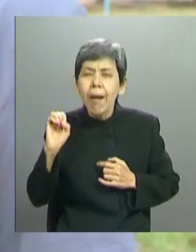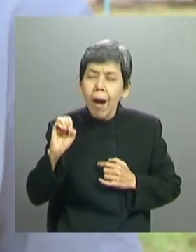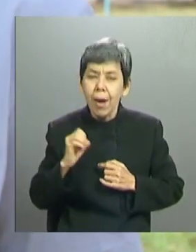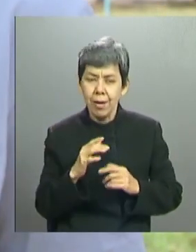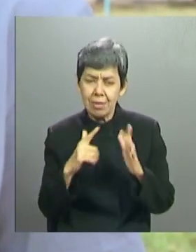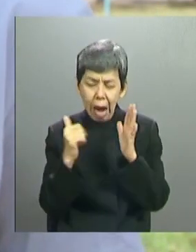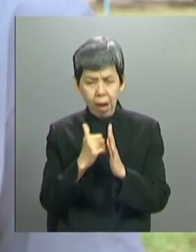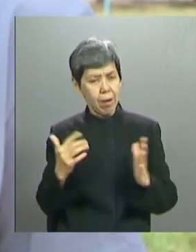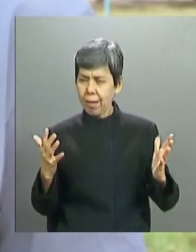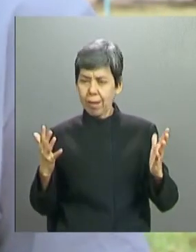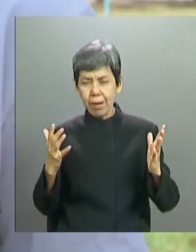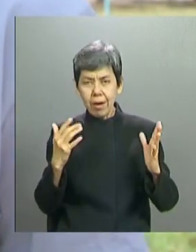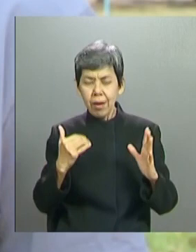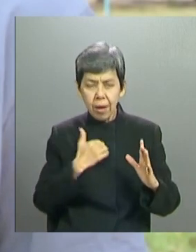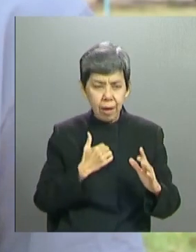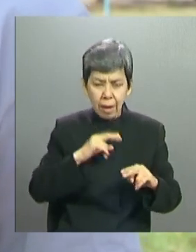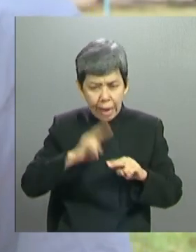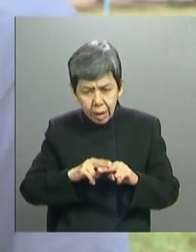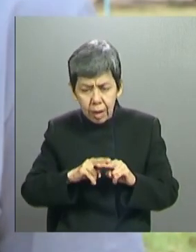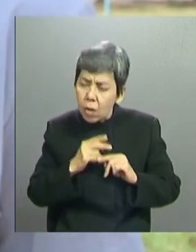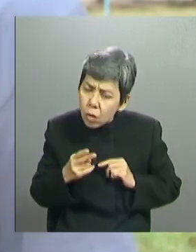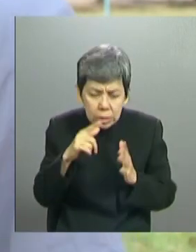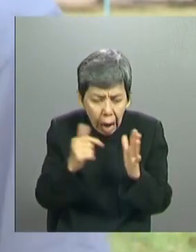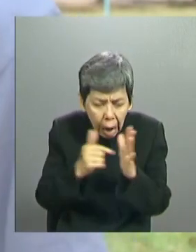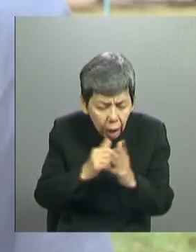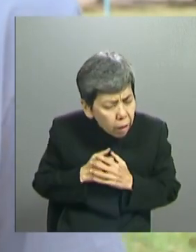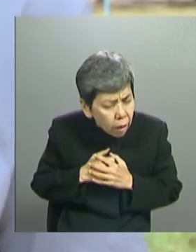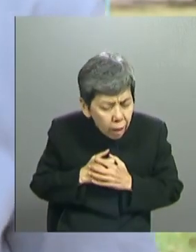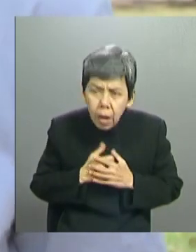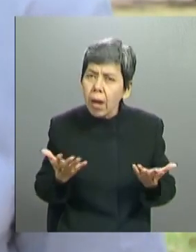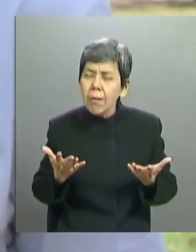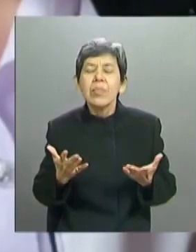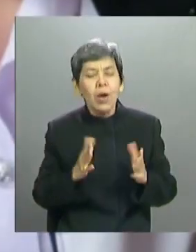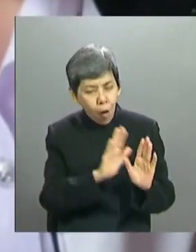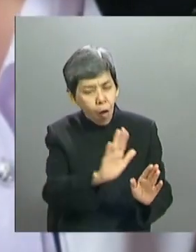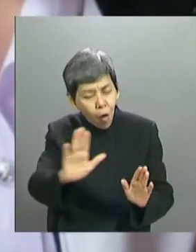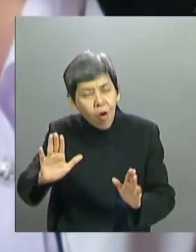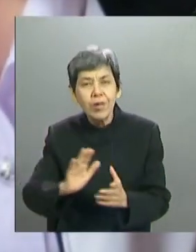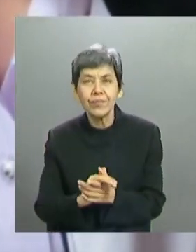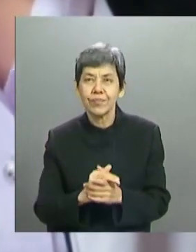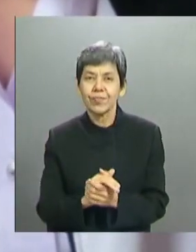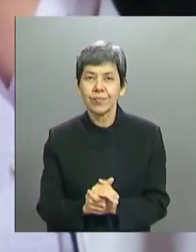ชมาปุ๊บเขาก็เข้ามาเขาก็มานั่งก็มาดูยาการใช้ยาอะไรอย่างงี้ของเขาอะไรอย่างเงี้ย